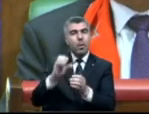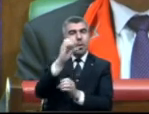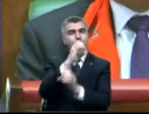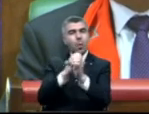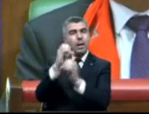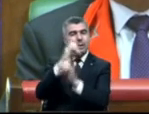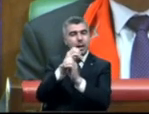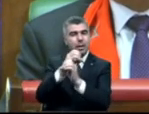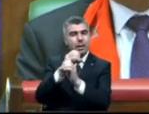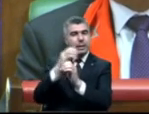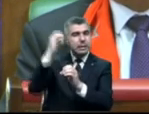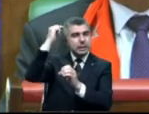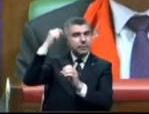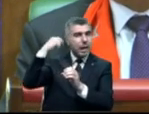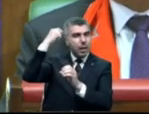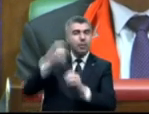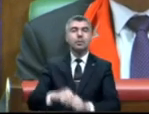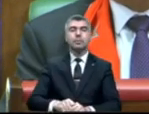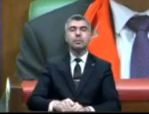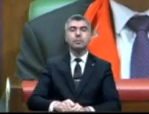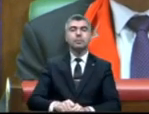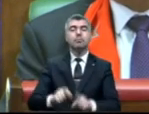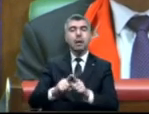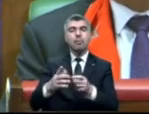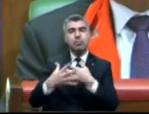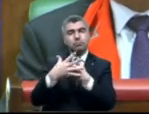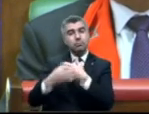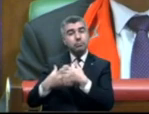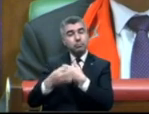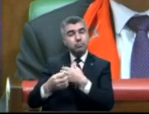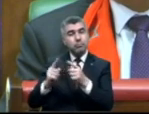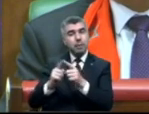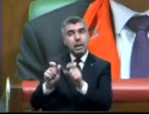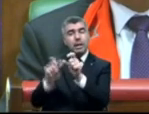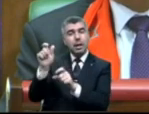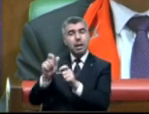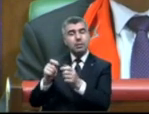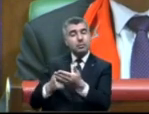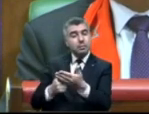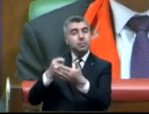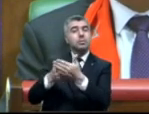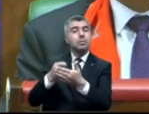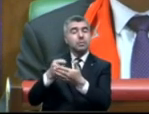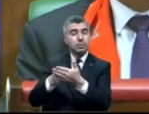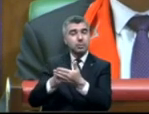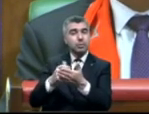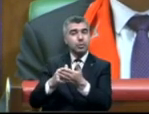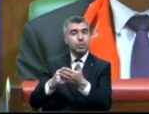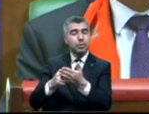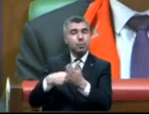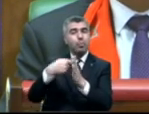ومدينة شفشاون نموذجا تقوم باستخلاص مساهمة الساكنة في مشاريع تكلفت بها